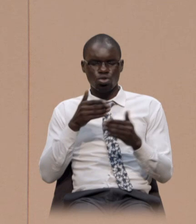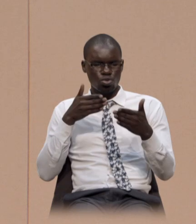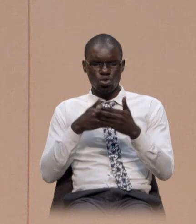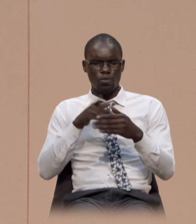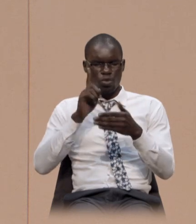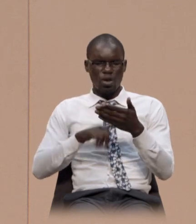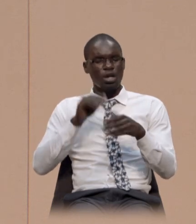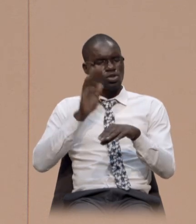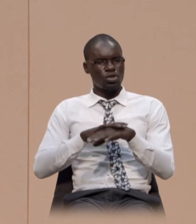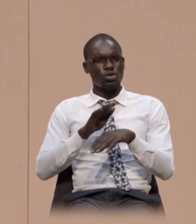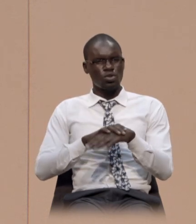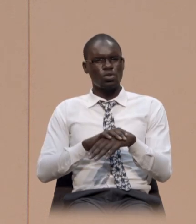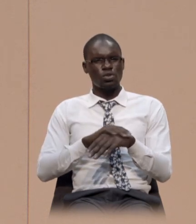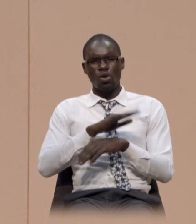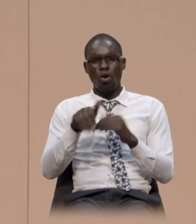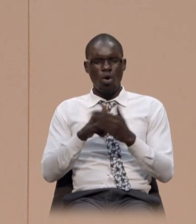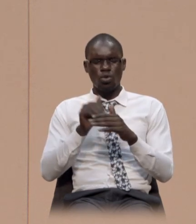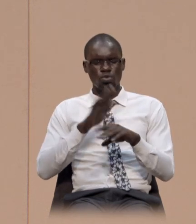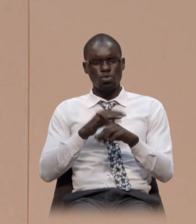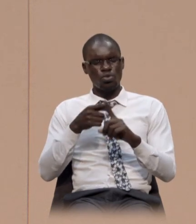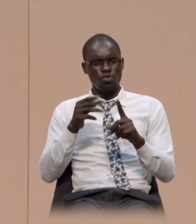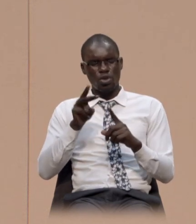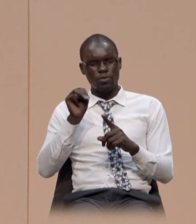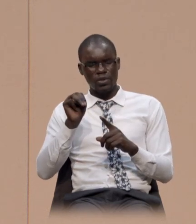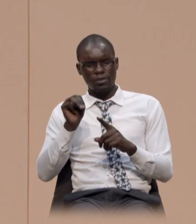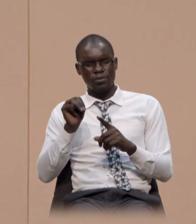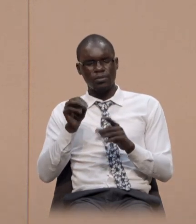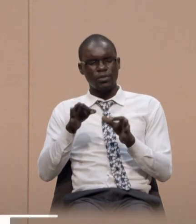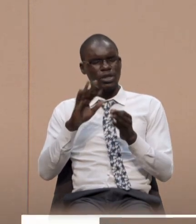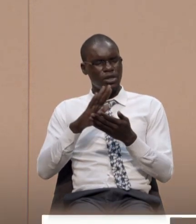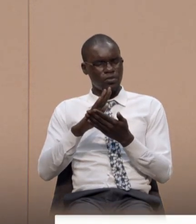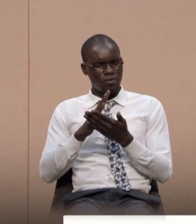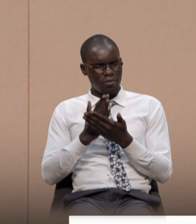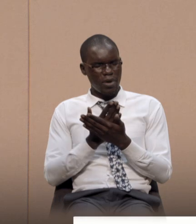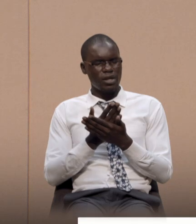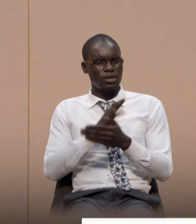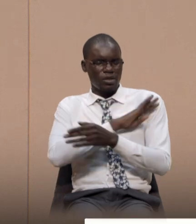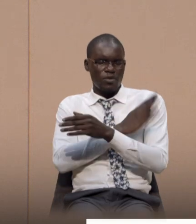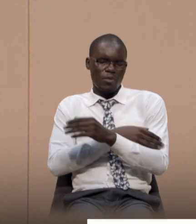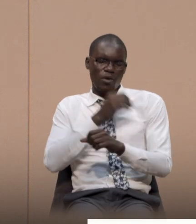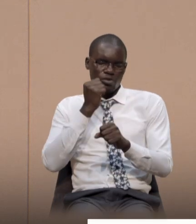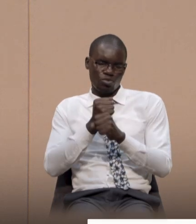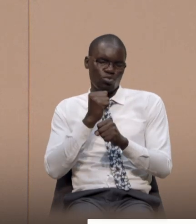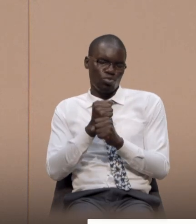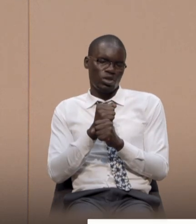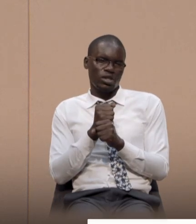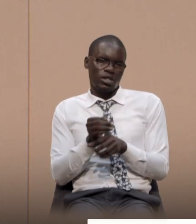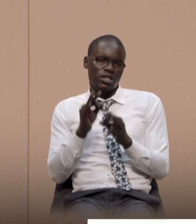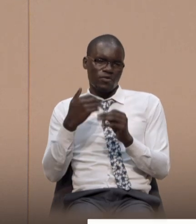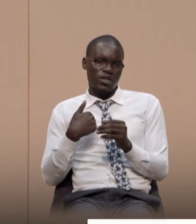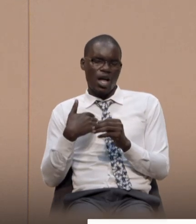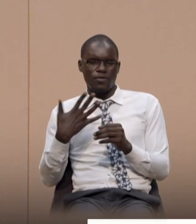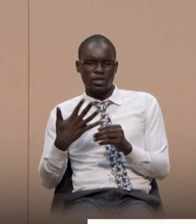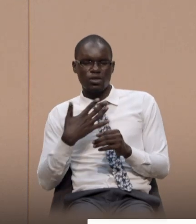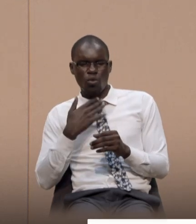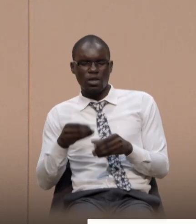mzuri, withhold anything good from them if it is your part to it. Usisuie. Kama kuna kitu ambayo unataka